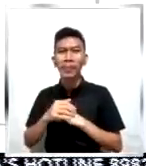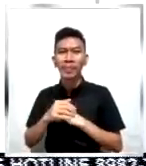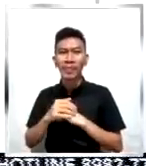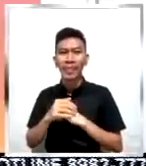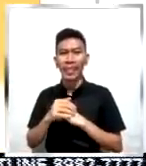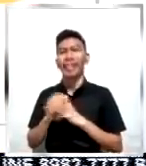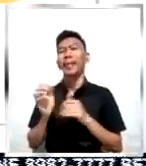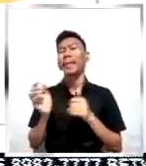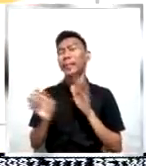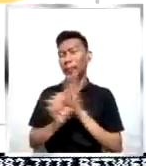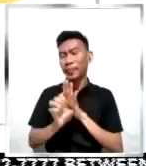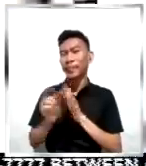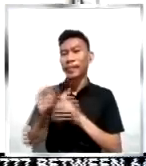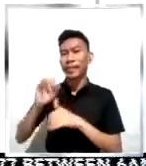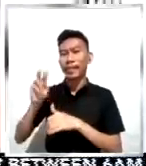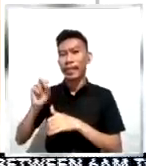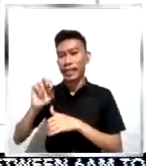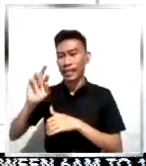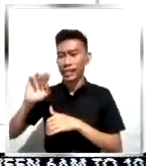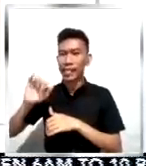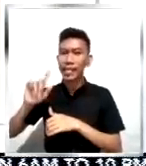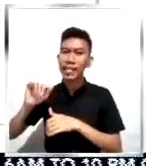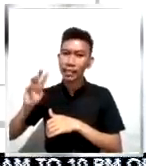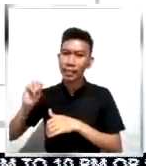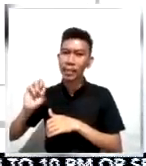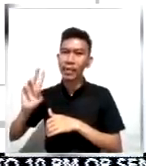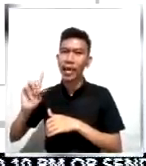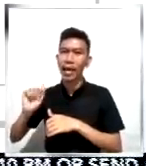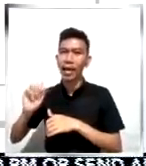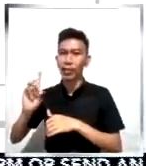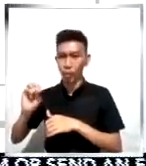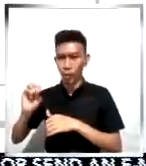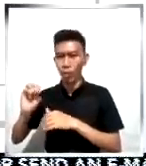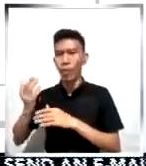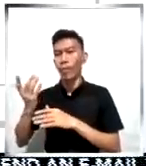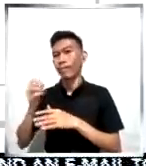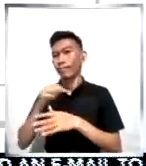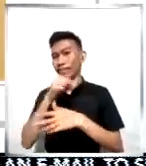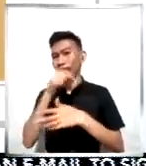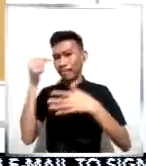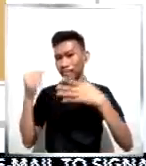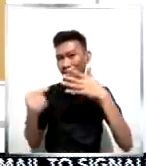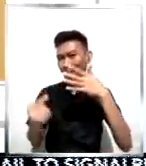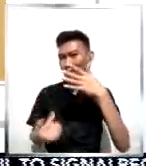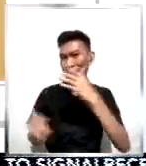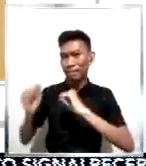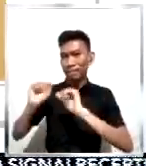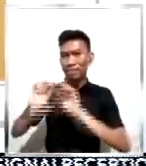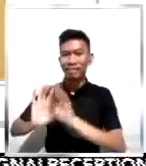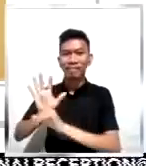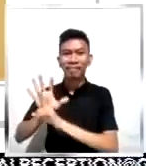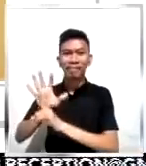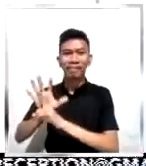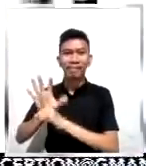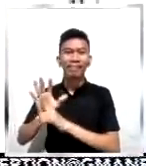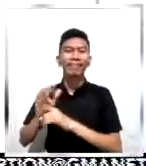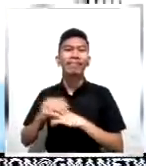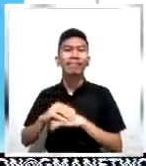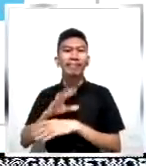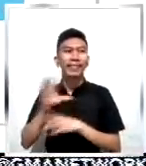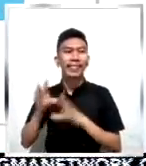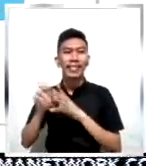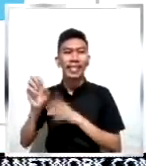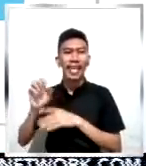Mercado, Ruru Madrid, Ken Jan, Tina Panganiban Perez, Nelson Canlas,